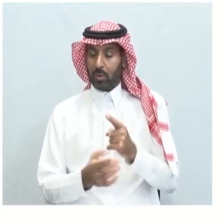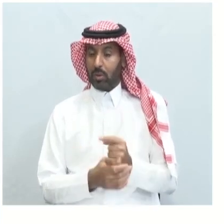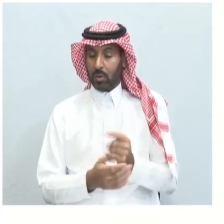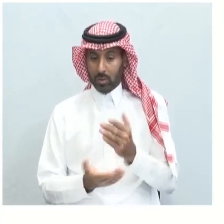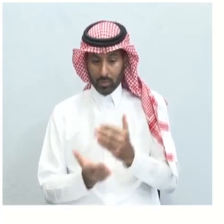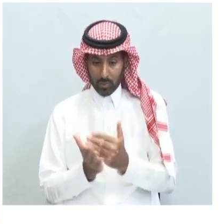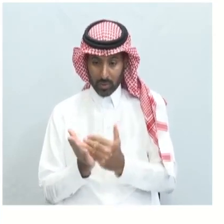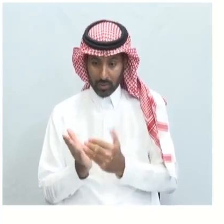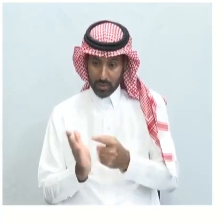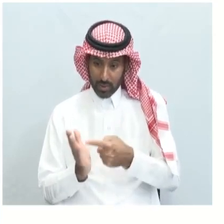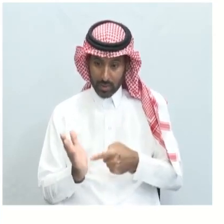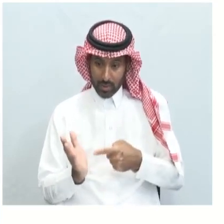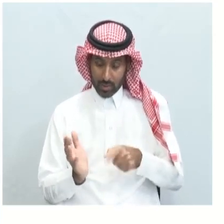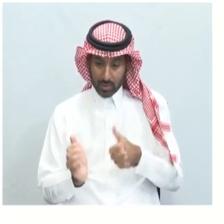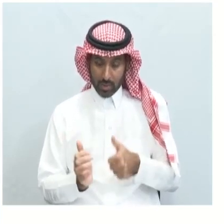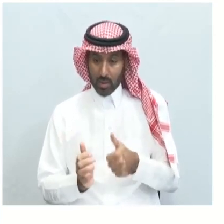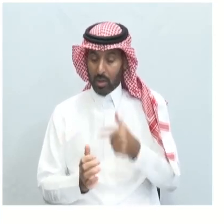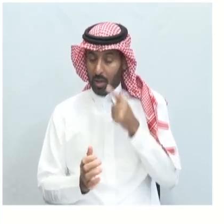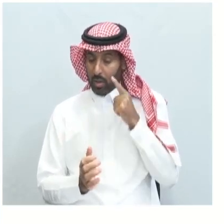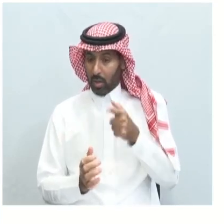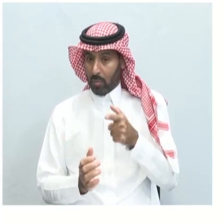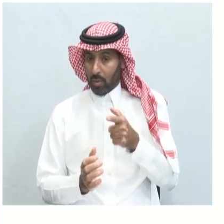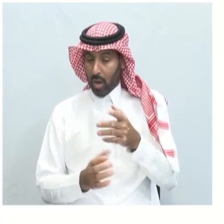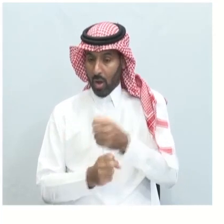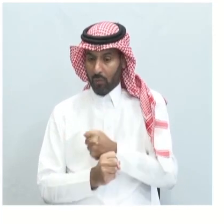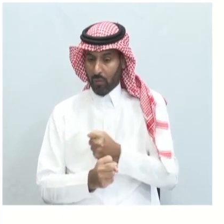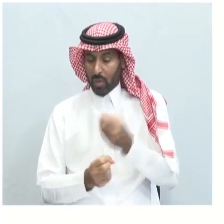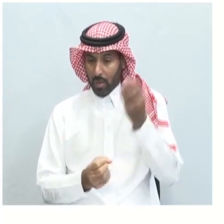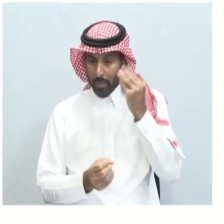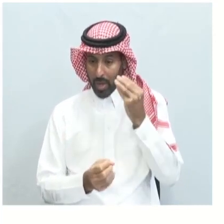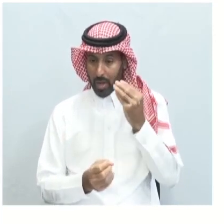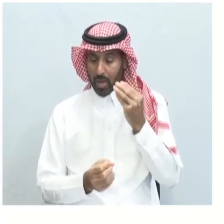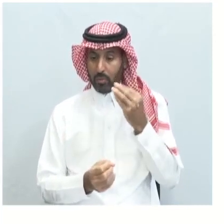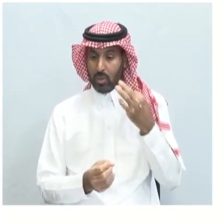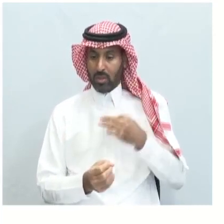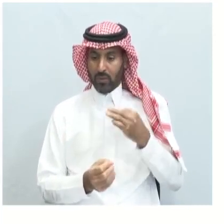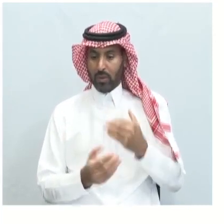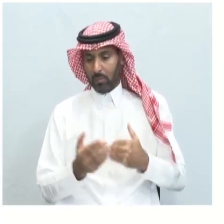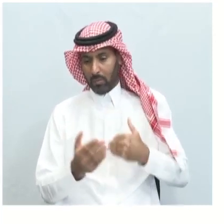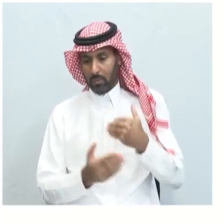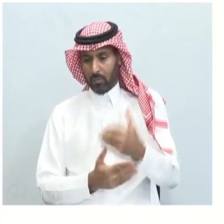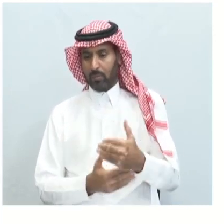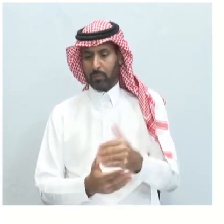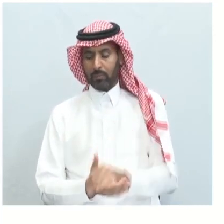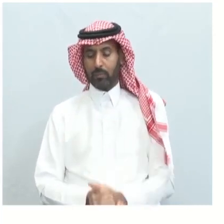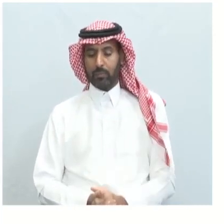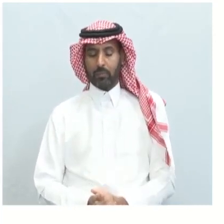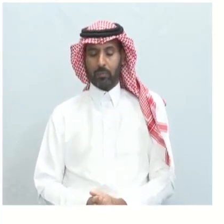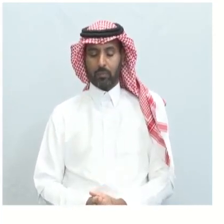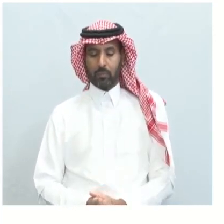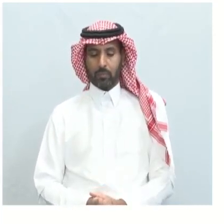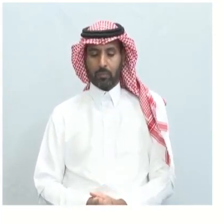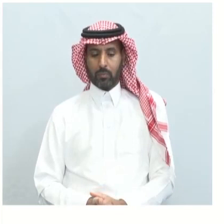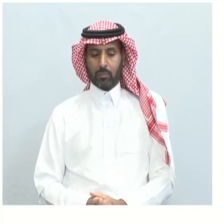البيانات وان البيانات يتم جمعها وتخزينها واستخدامها وفقا للضوابط التي تم تحديدها